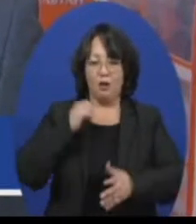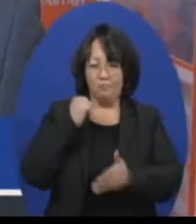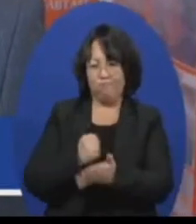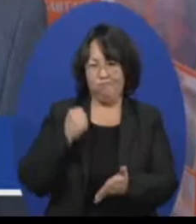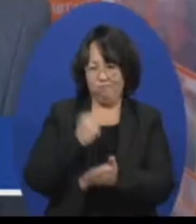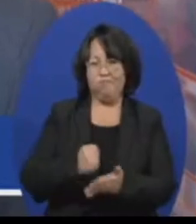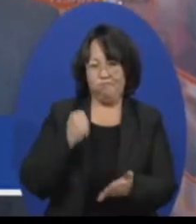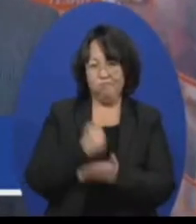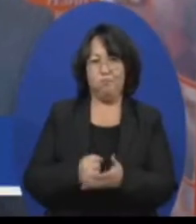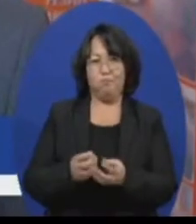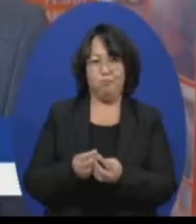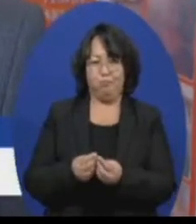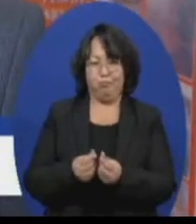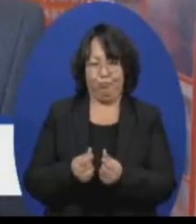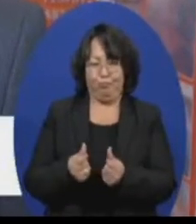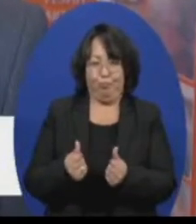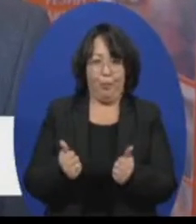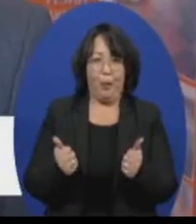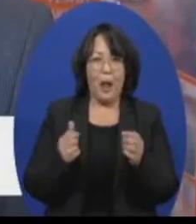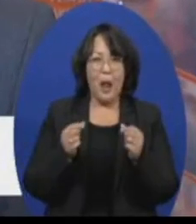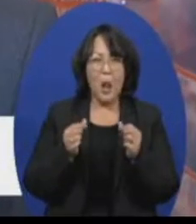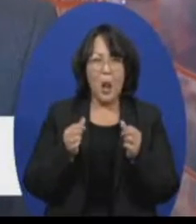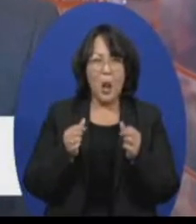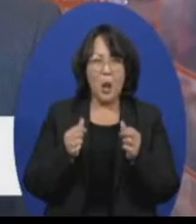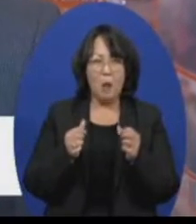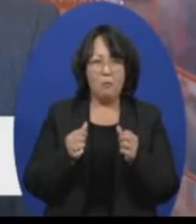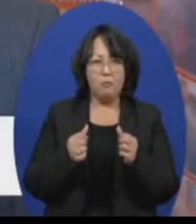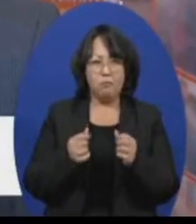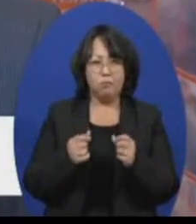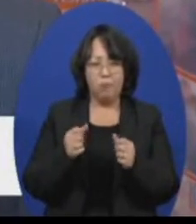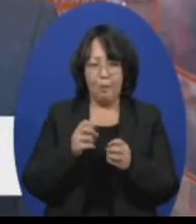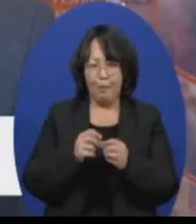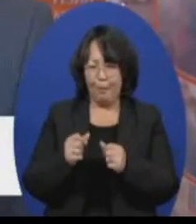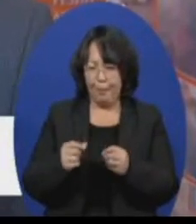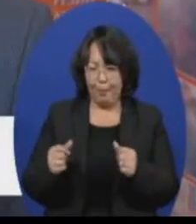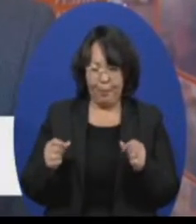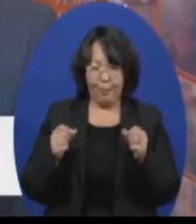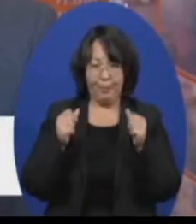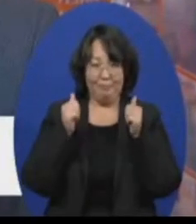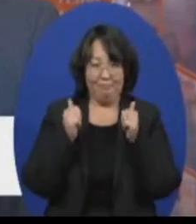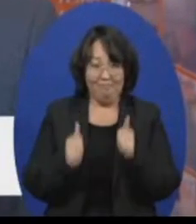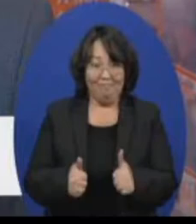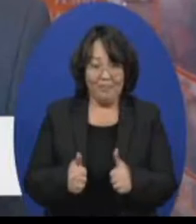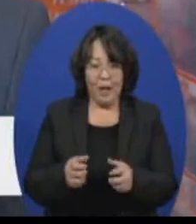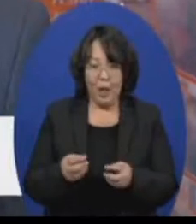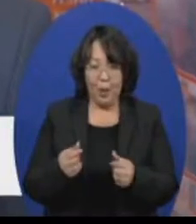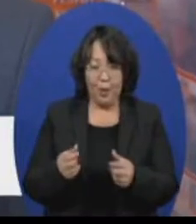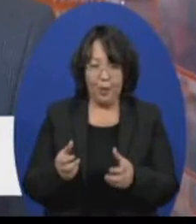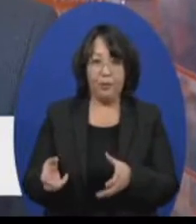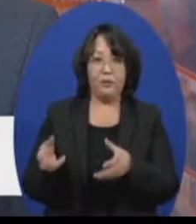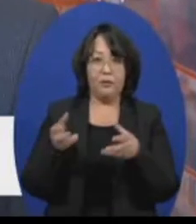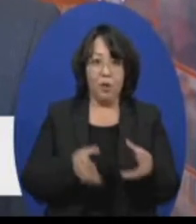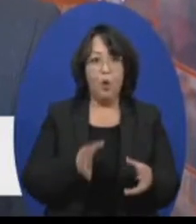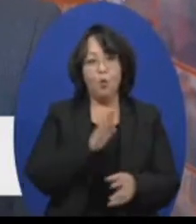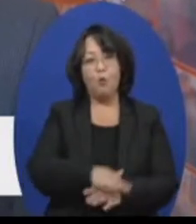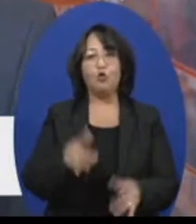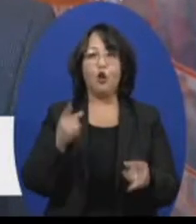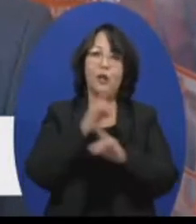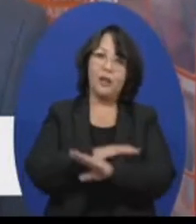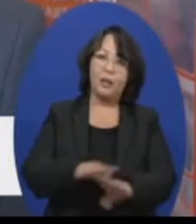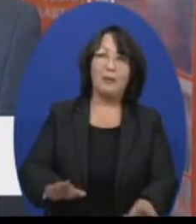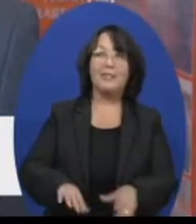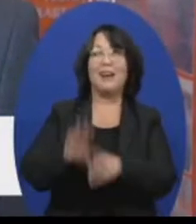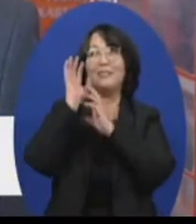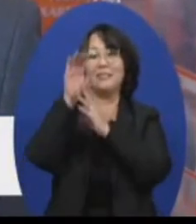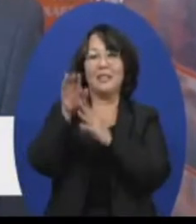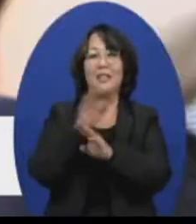ботлаад одоо дурлаас сүүц одоо хүртэл хэмжээгээр ботлоно гэсэн үг. Ангиснэрээ бид нар ботлаад одоо хүүхдийн тоглоомын талбай, сагсны